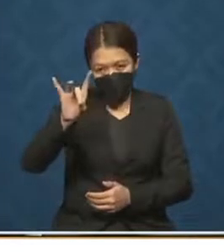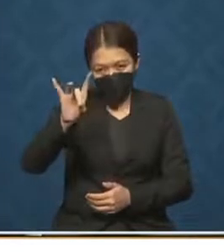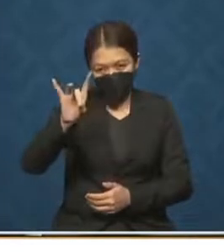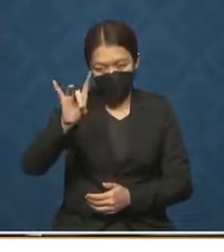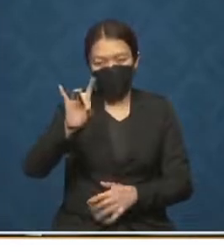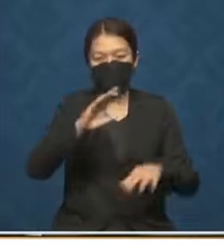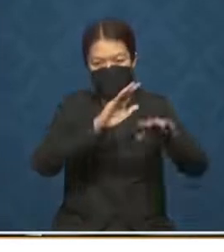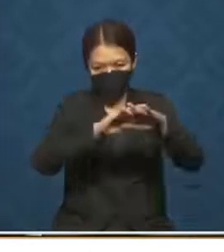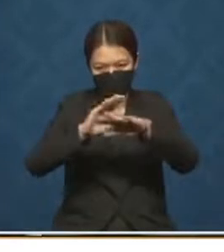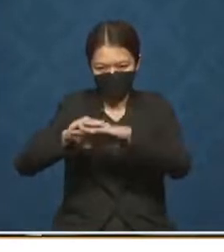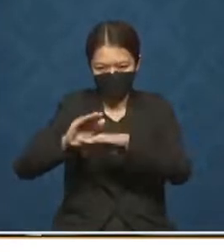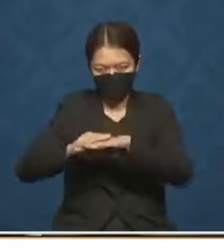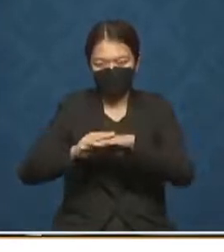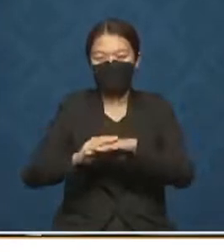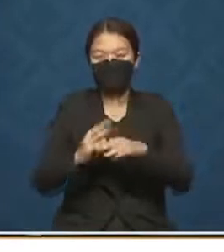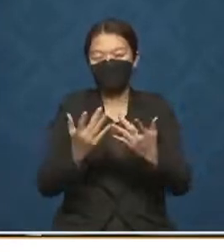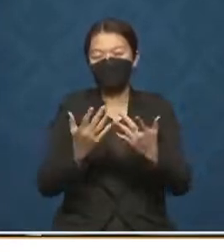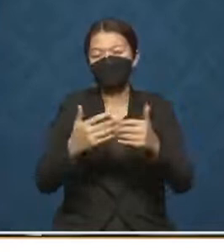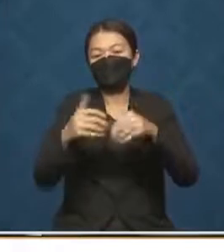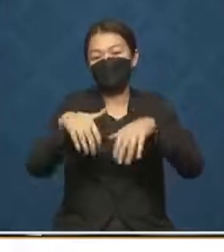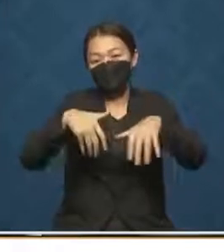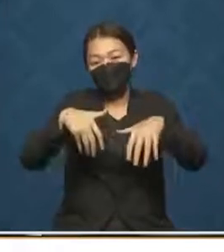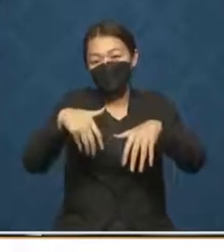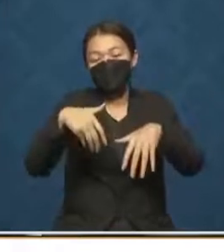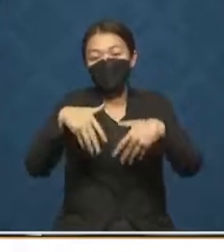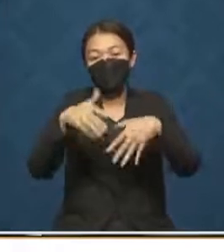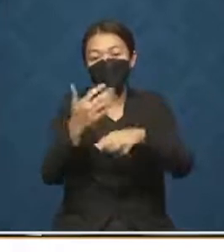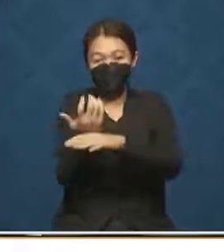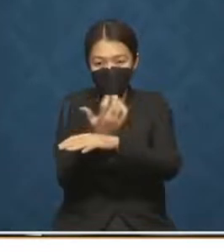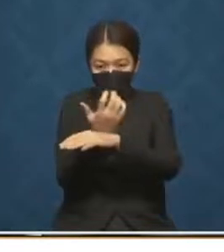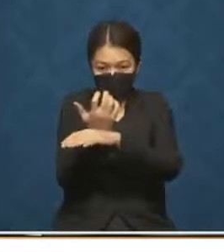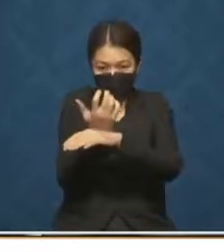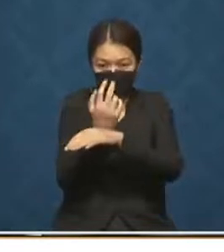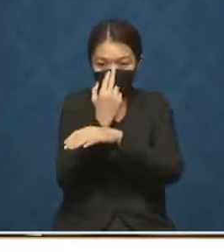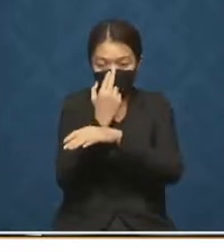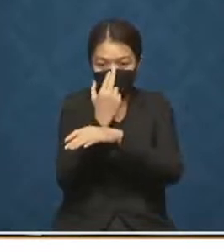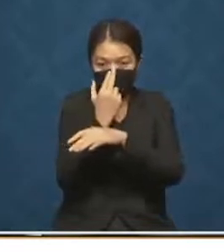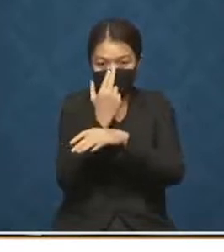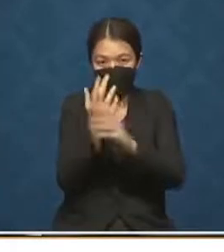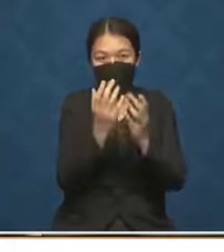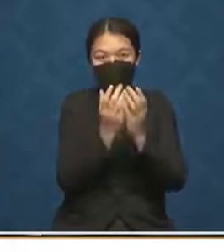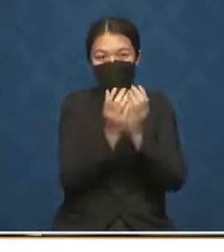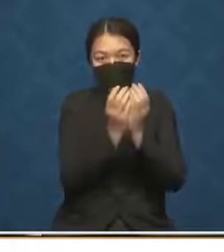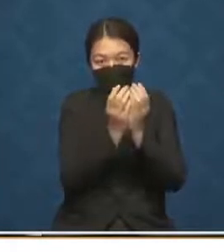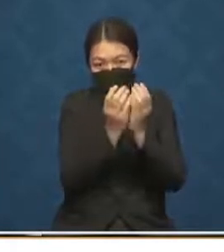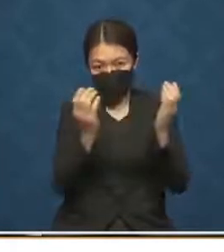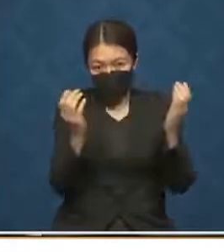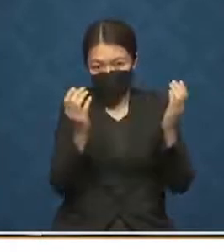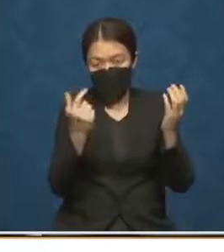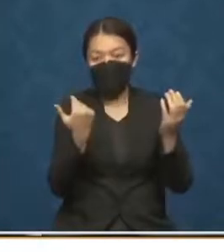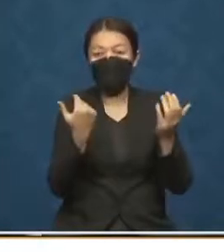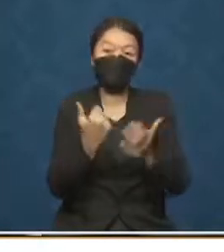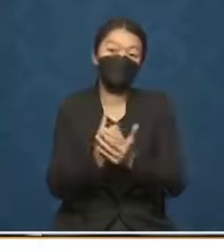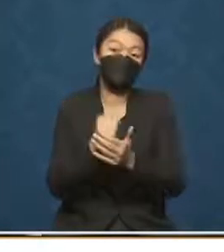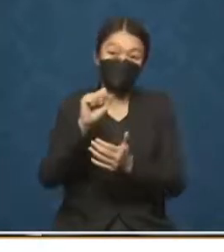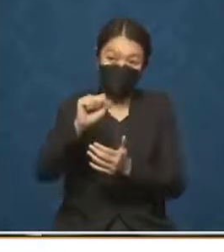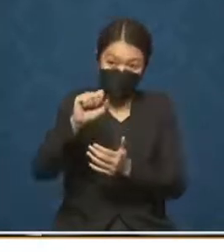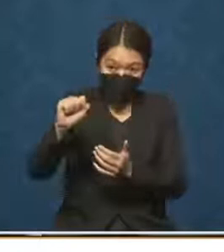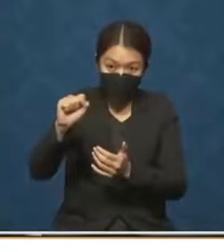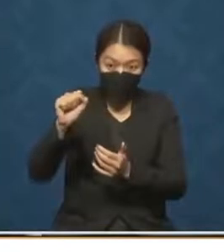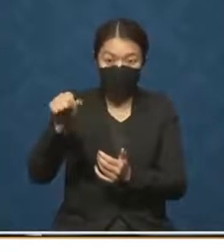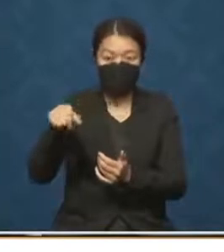พี่น้องทอยู่ทางบ้านให้ไปซื้อลดธรรมนูน หรอไปสอบถามท่านผู้แทนของท่านกได้